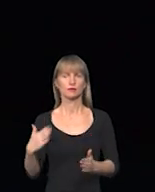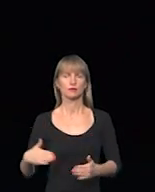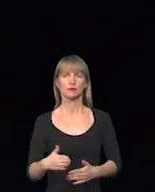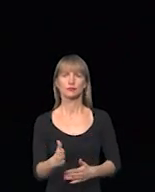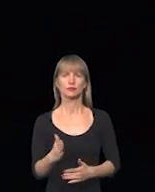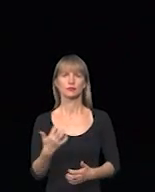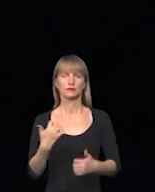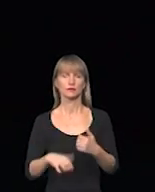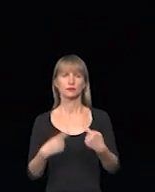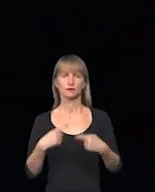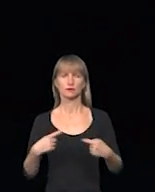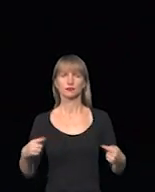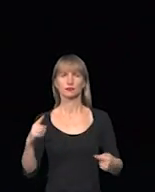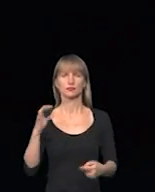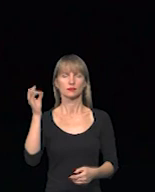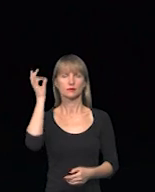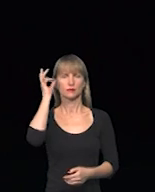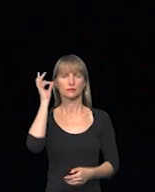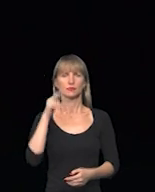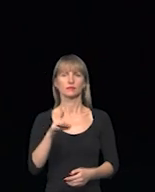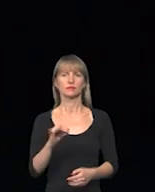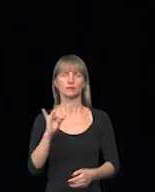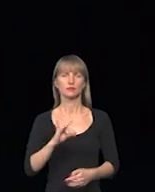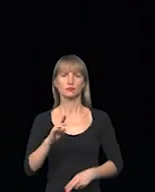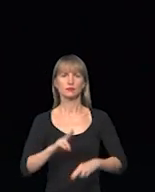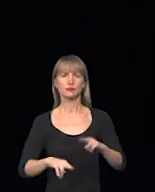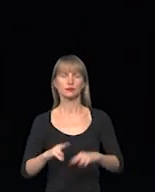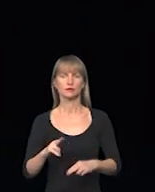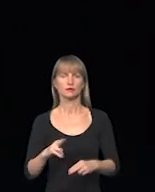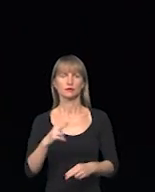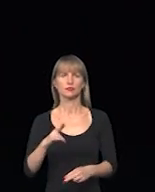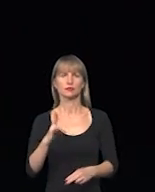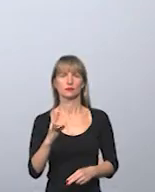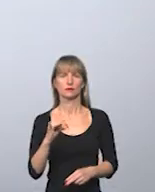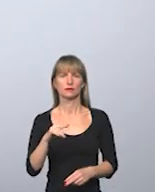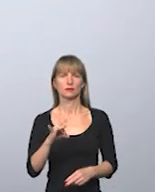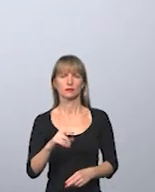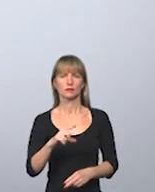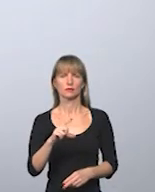якій, серед іншого, розповідає про історію побудови Дніпрогесу.